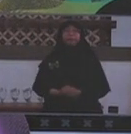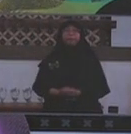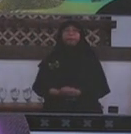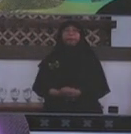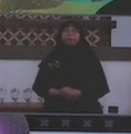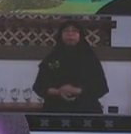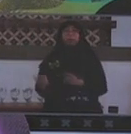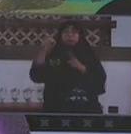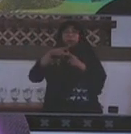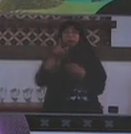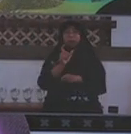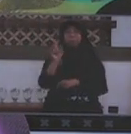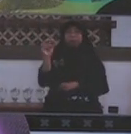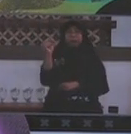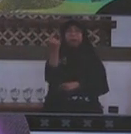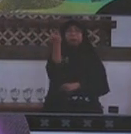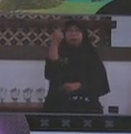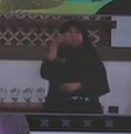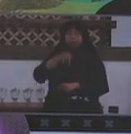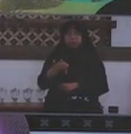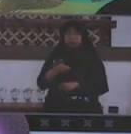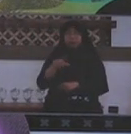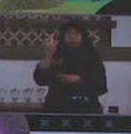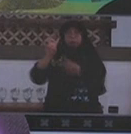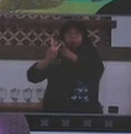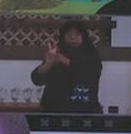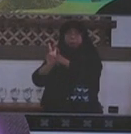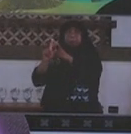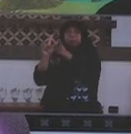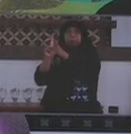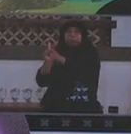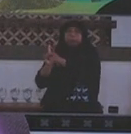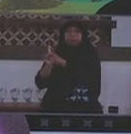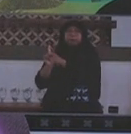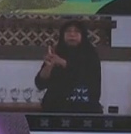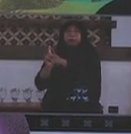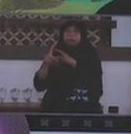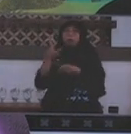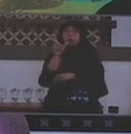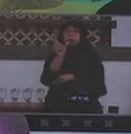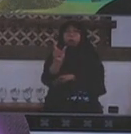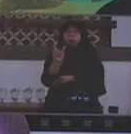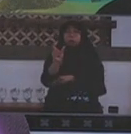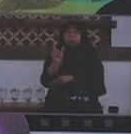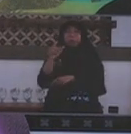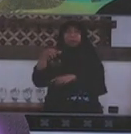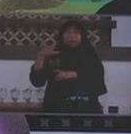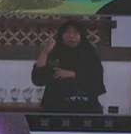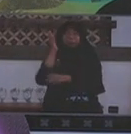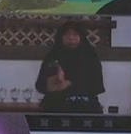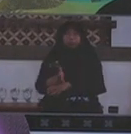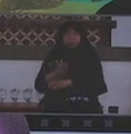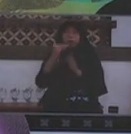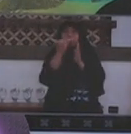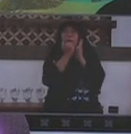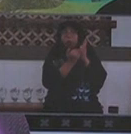dari Musrenbang kewilayahan ada 2, yaitu yang pertama untuk menyelaraskan kebijakan program